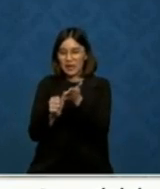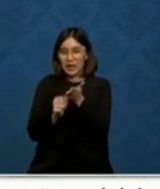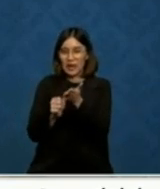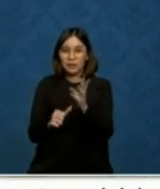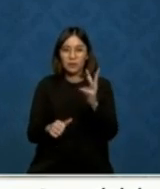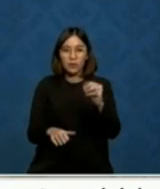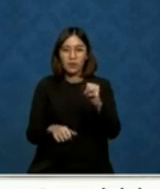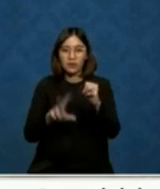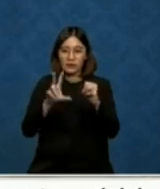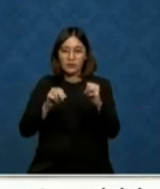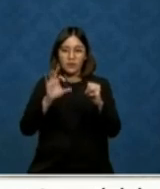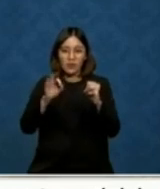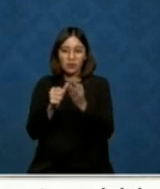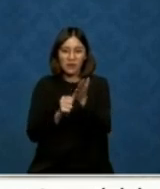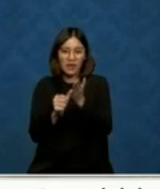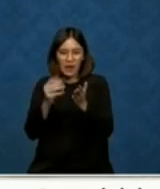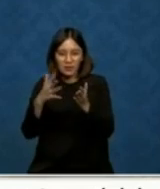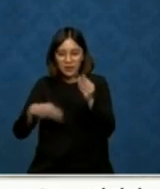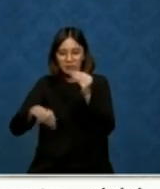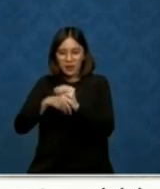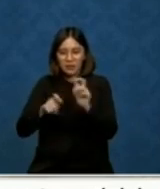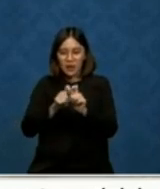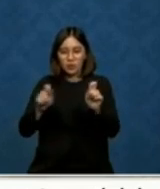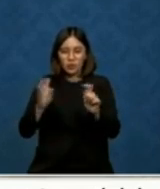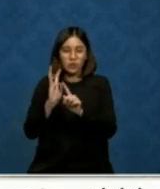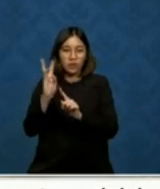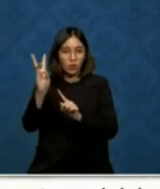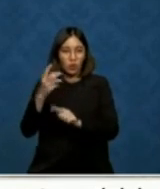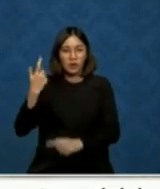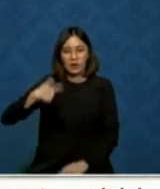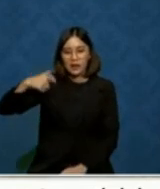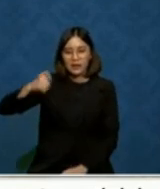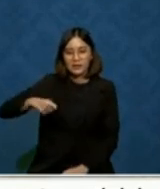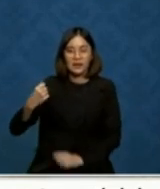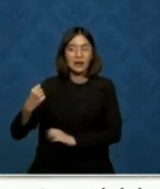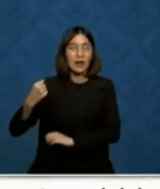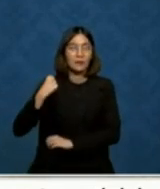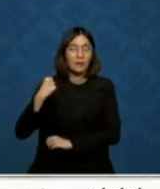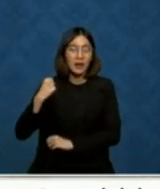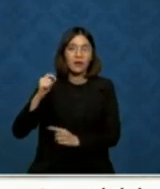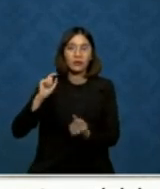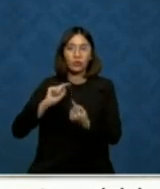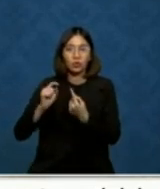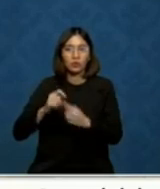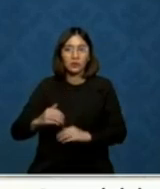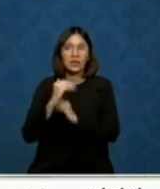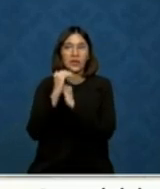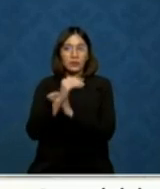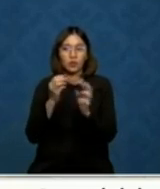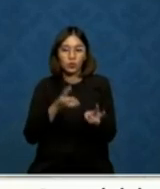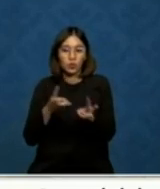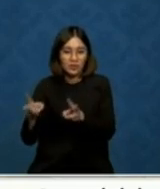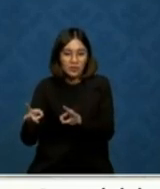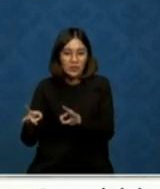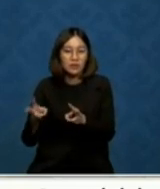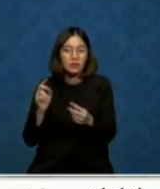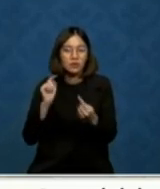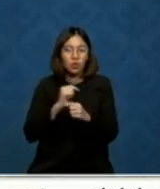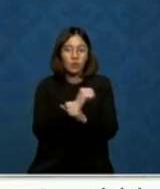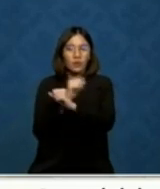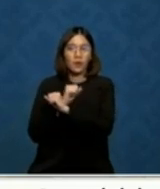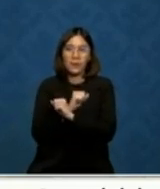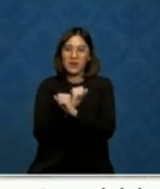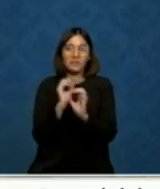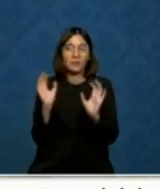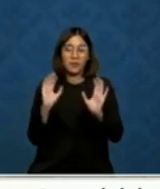า39เพิ่มอนุ6เข้าไปศาลจะไม่มีอำนาจในการกำหนดวิธีการเพื่อความปลอดภั